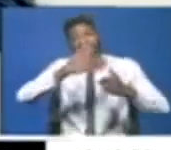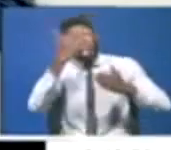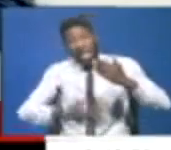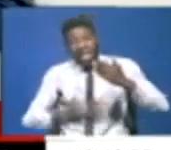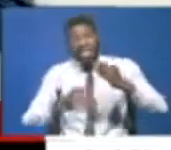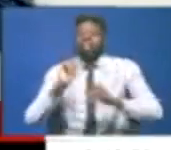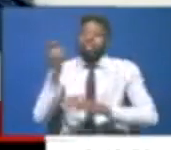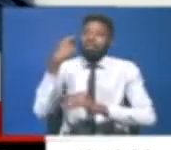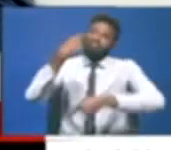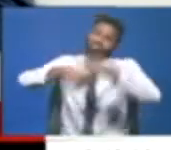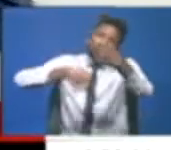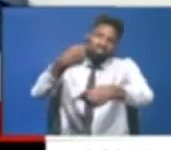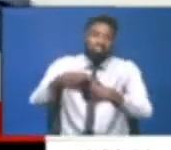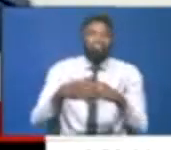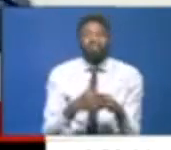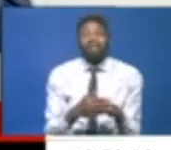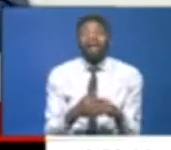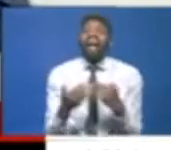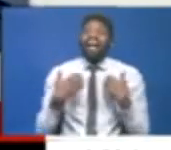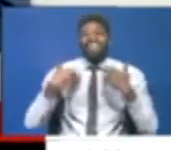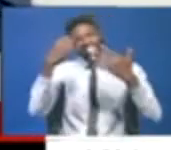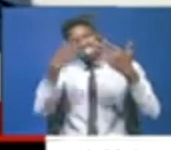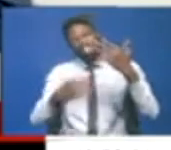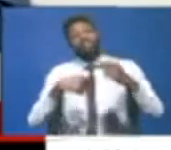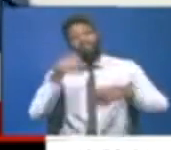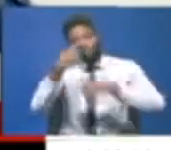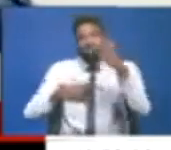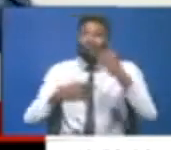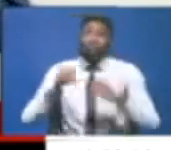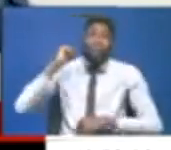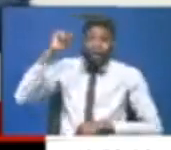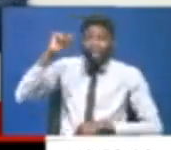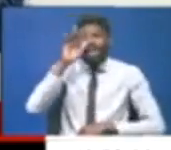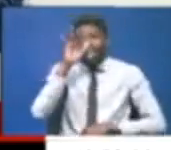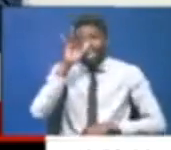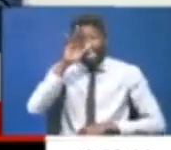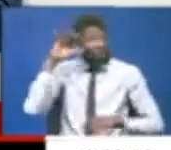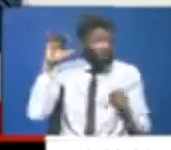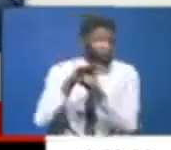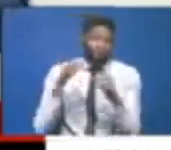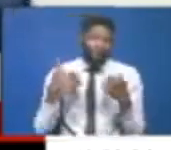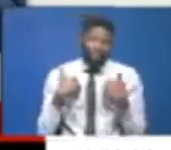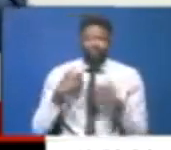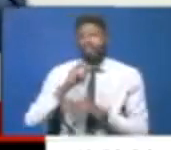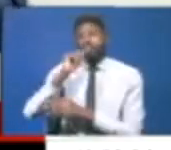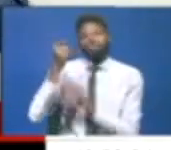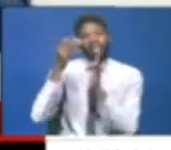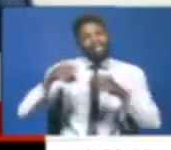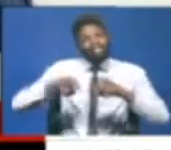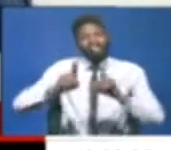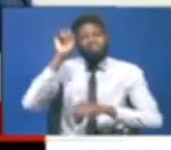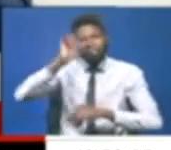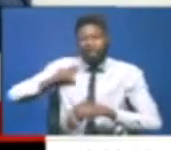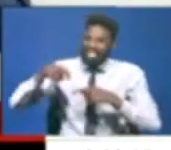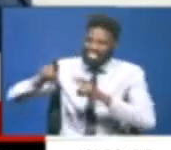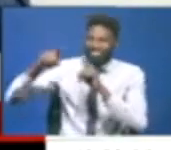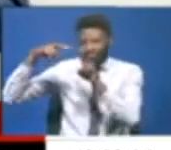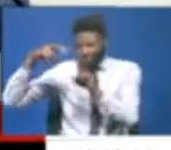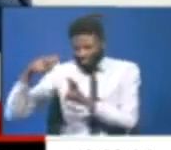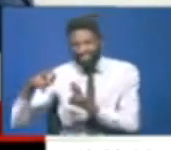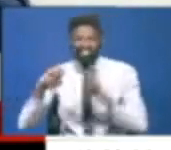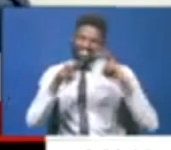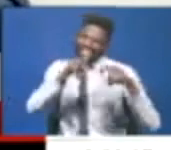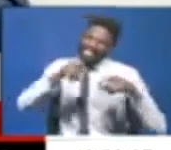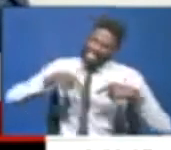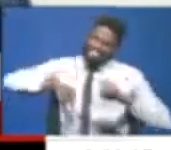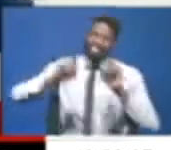mengi ambayo yanaendelea kwa sasa hivi, kuna uongo mwingi wa kisiasa. Ni vizuri wa Kenya waweze kuangalia mambo kivyao,